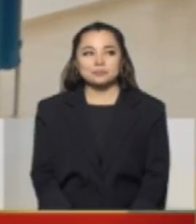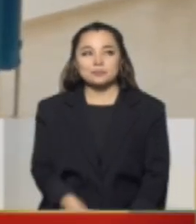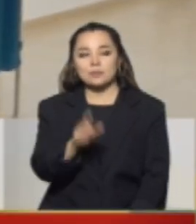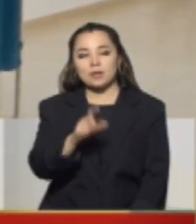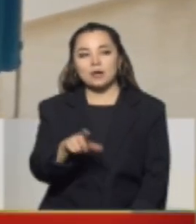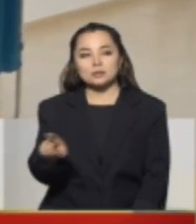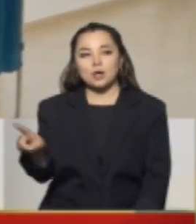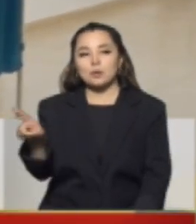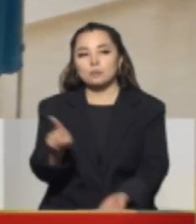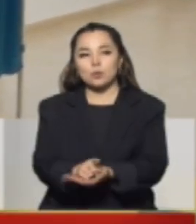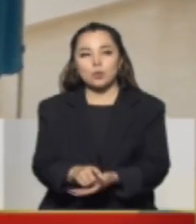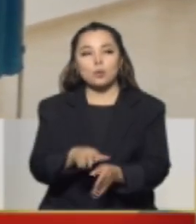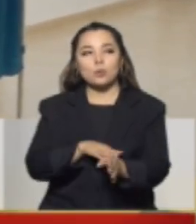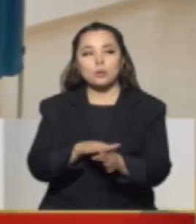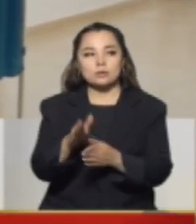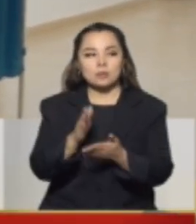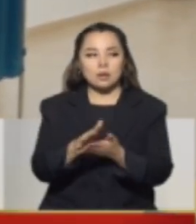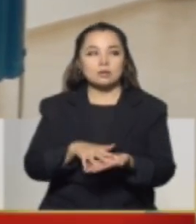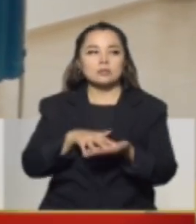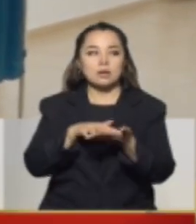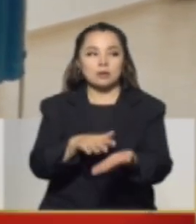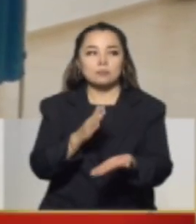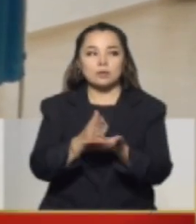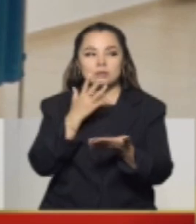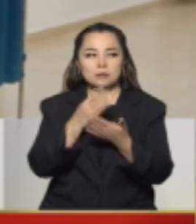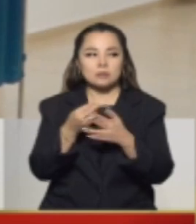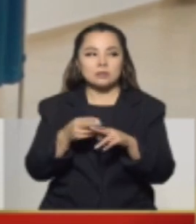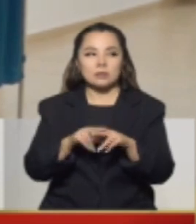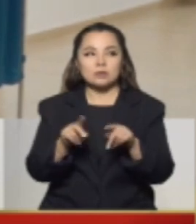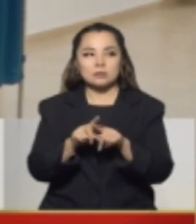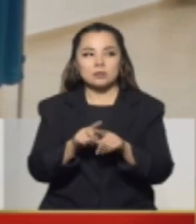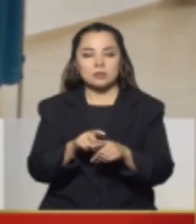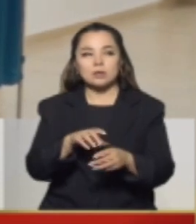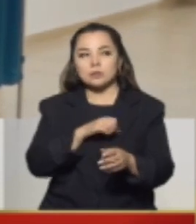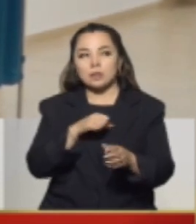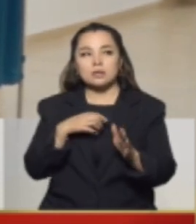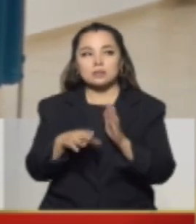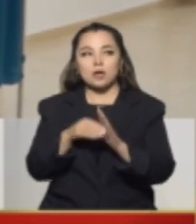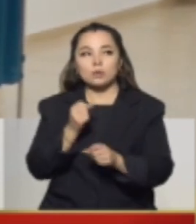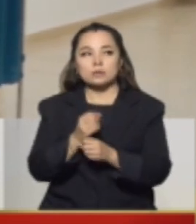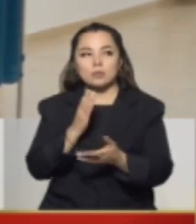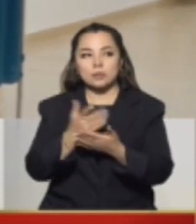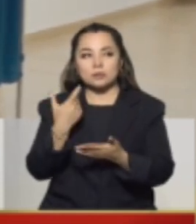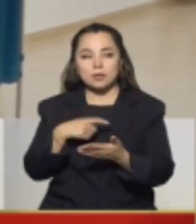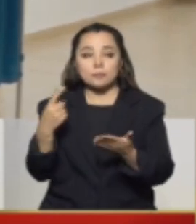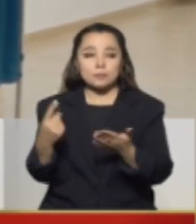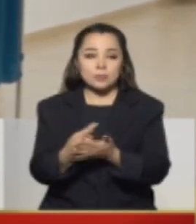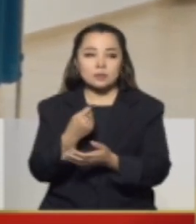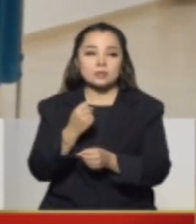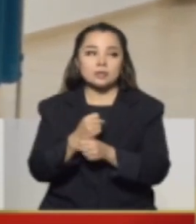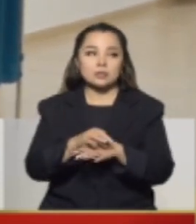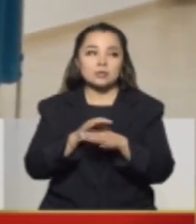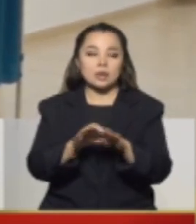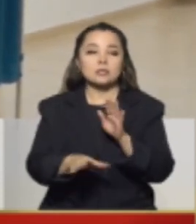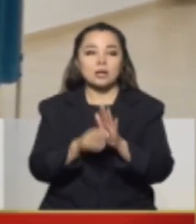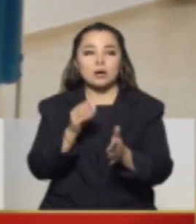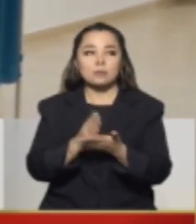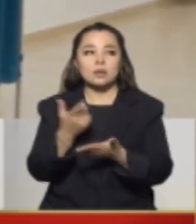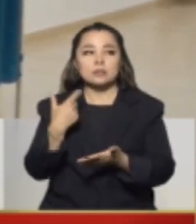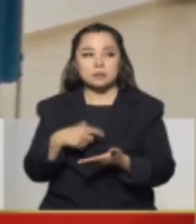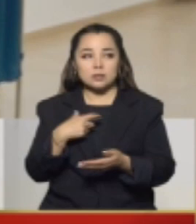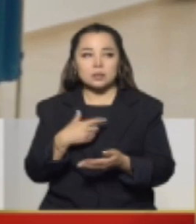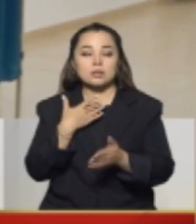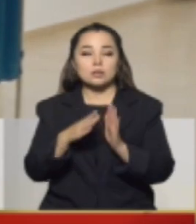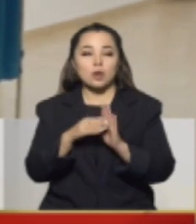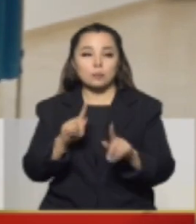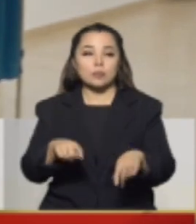Азаматтық борышымды орындау үшін өтініш жазып, өз таңдауымды жасадым. Бұл менің алғаш жасап тұрған таңдауым,